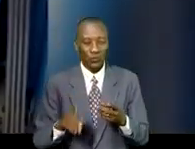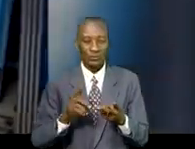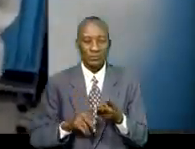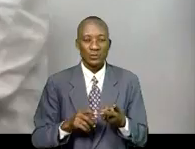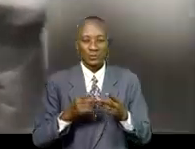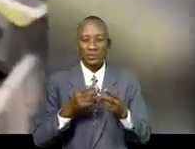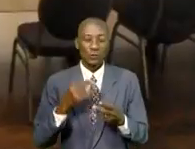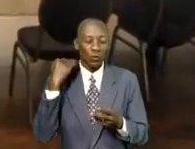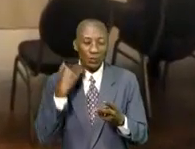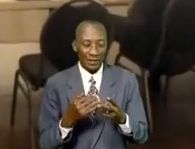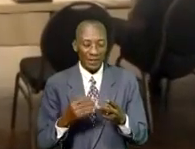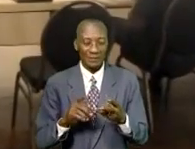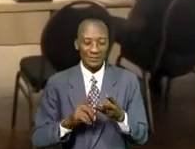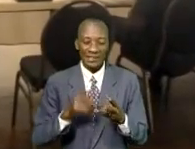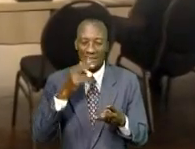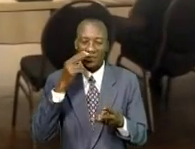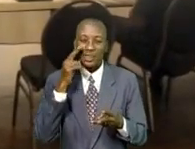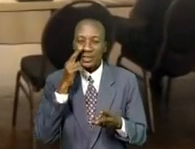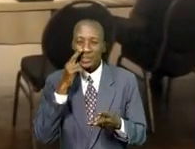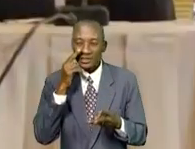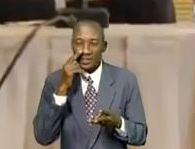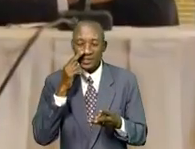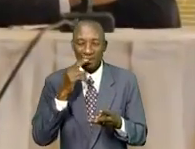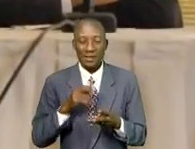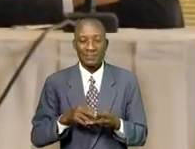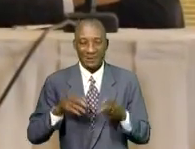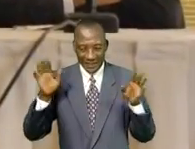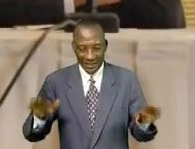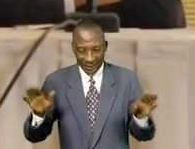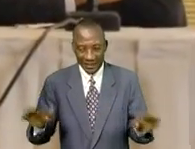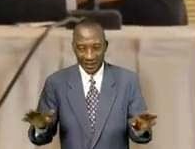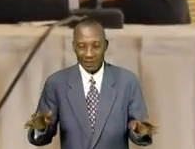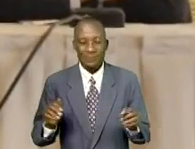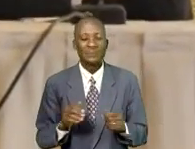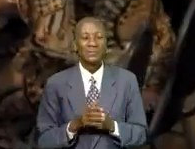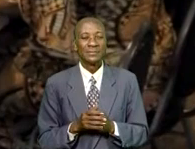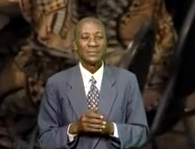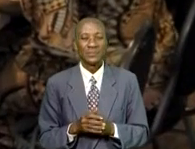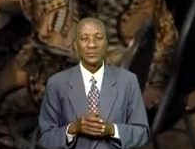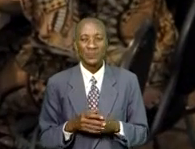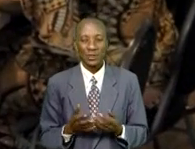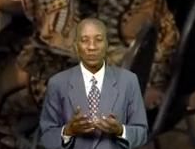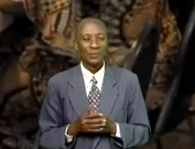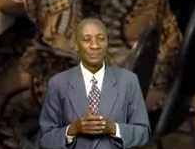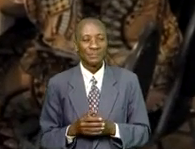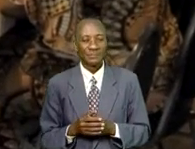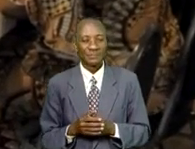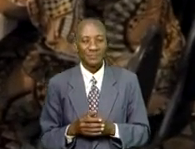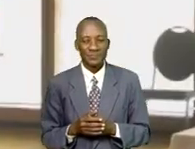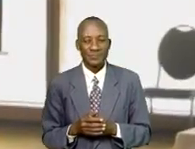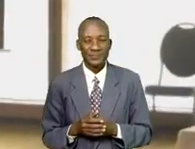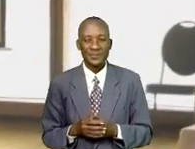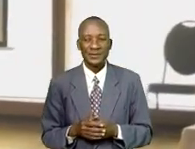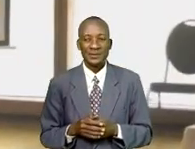l'Ouganda pour l'Afrique de l'Est, le Nigeria et le Sénégal pour l'Afrique de l'Ouest. Ce projet est affecté précisément dans les écoles de